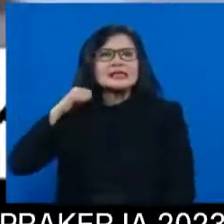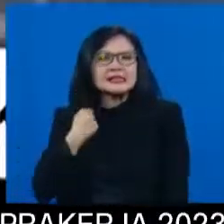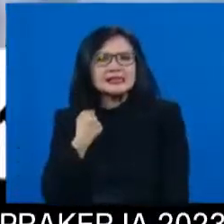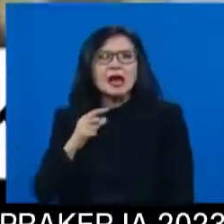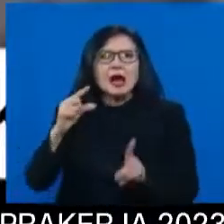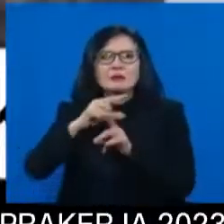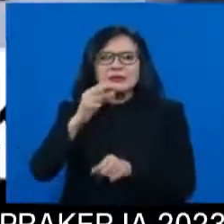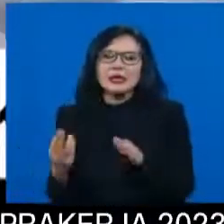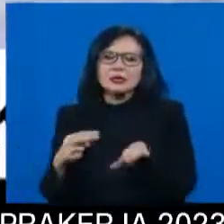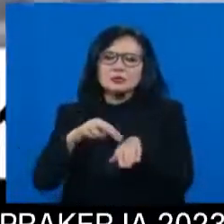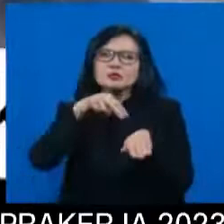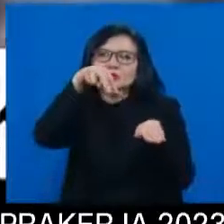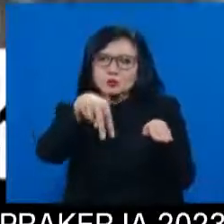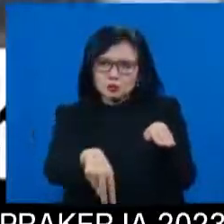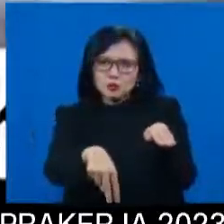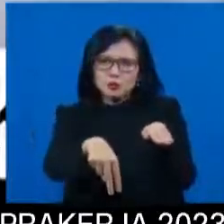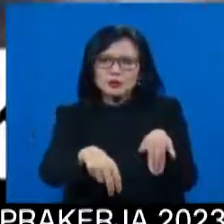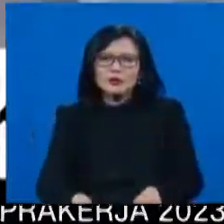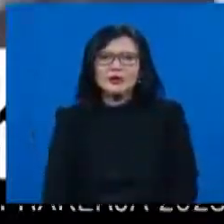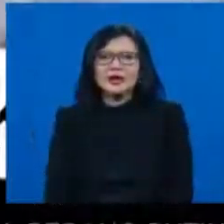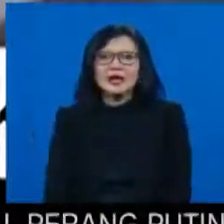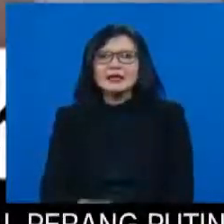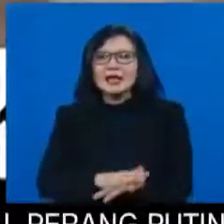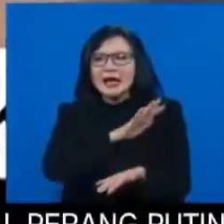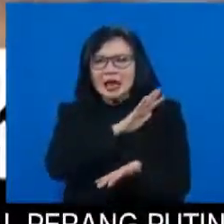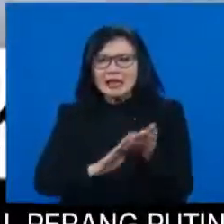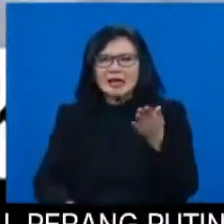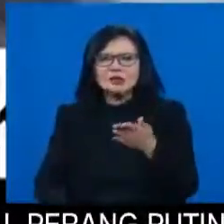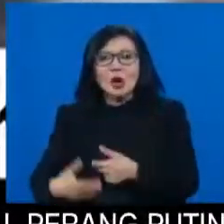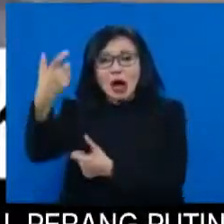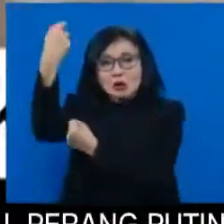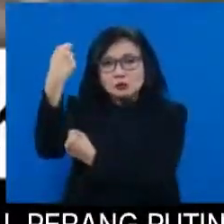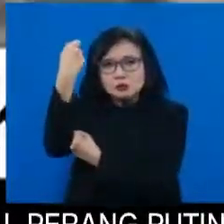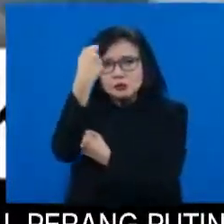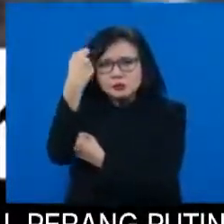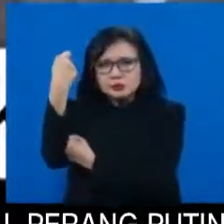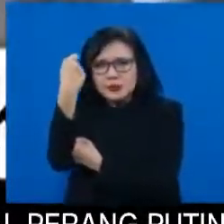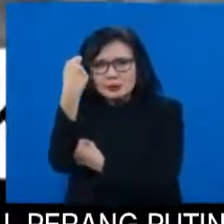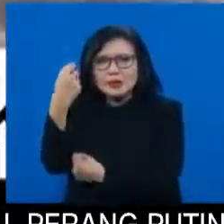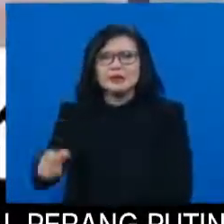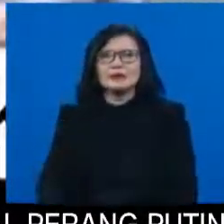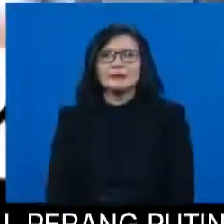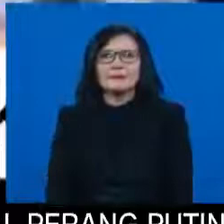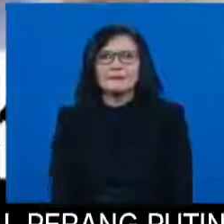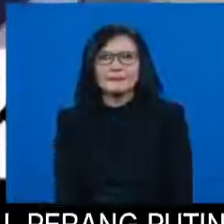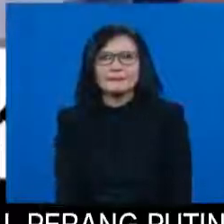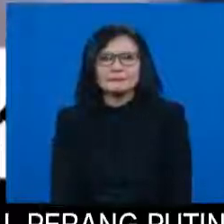turun dari kendaraan taktis dan langsung dipayungi salah satu anggota Brimob